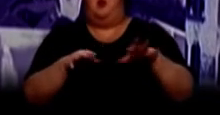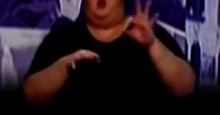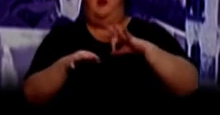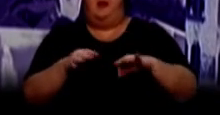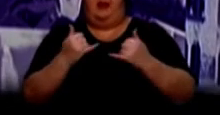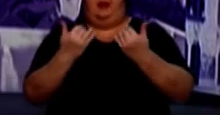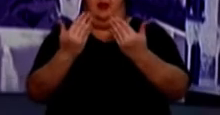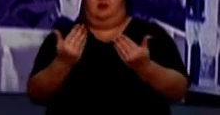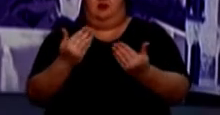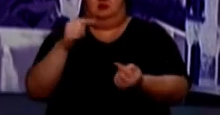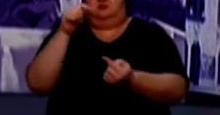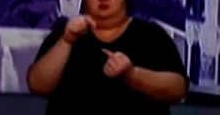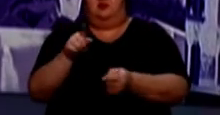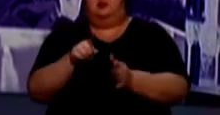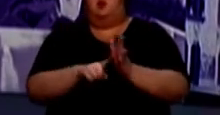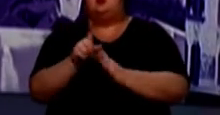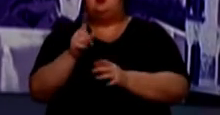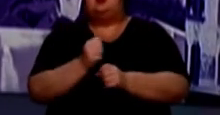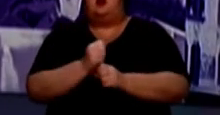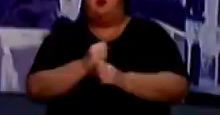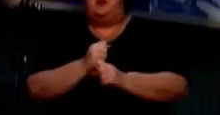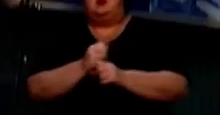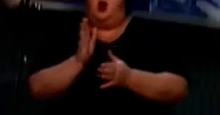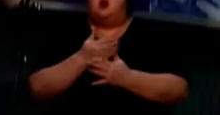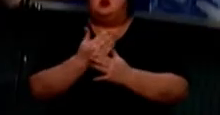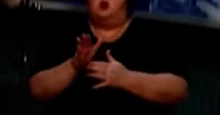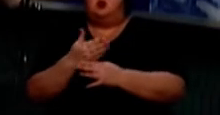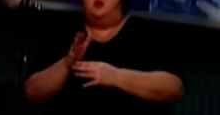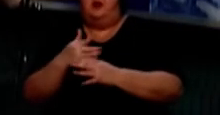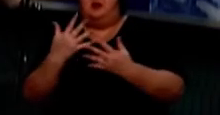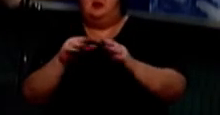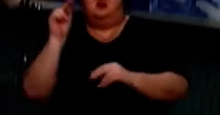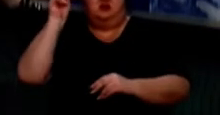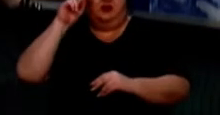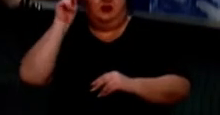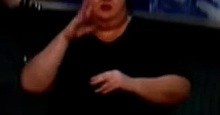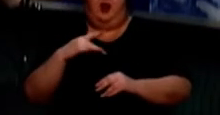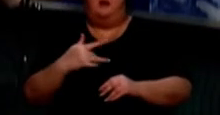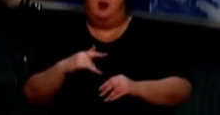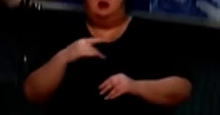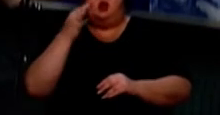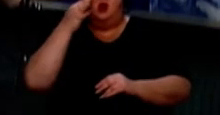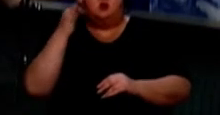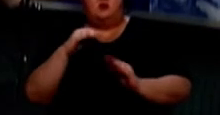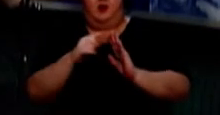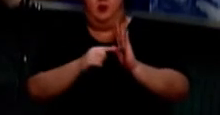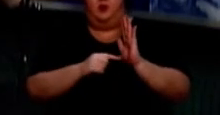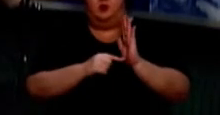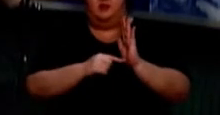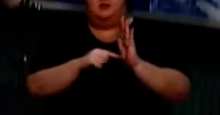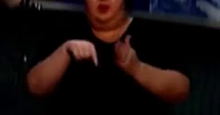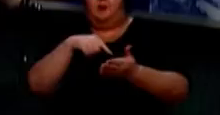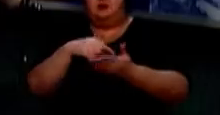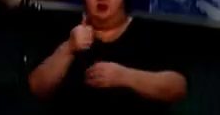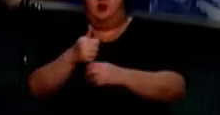самих, і тоді вони почнуть це робити. Сортувати вже навчилися у Миргороді, досвідом поділився міський голова Миргорода Сергій Соломаха.